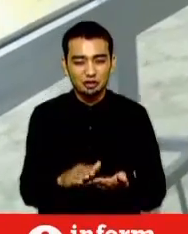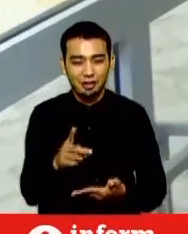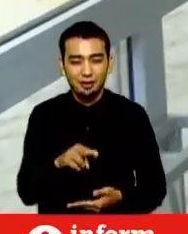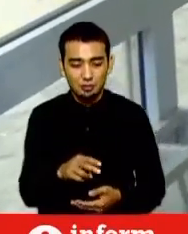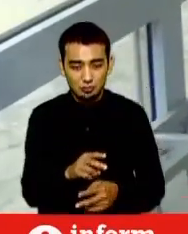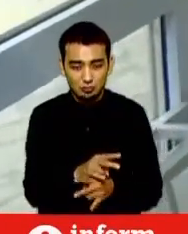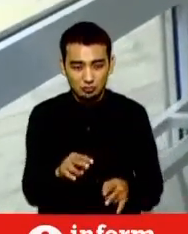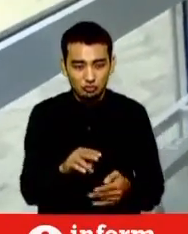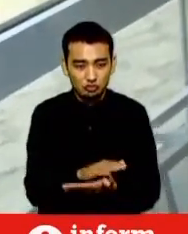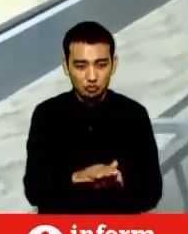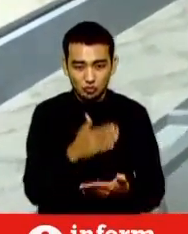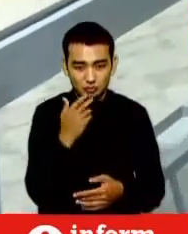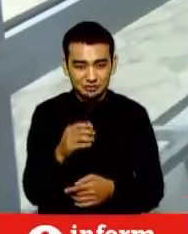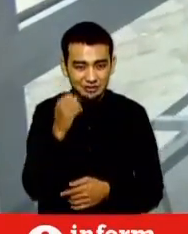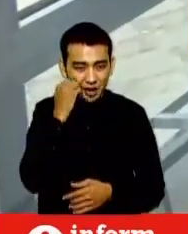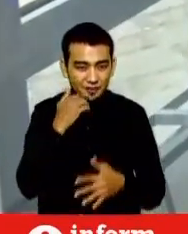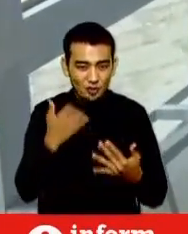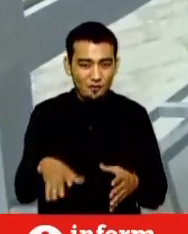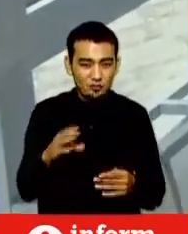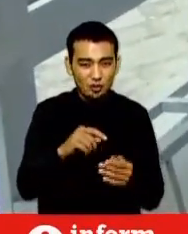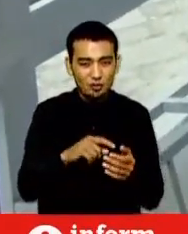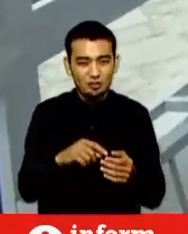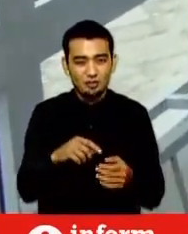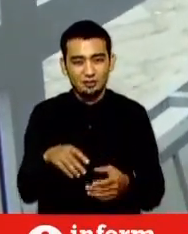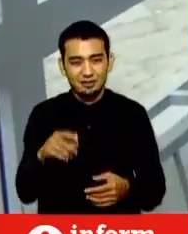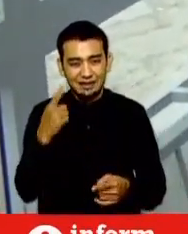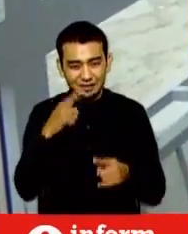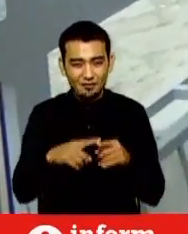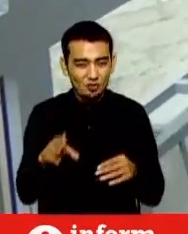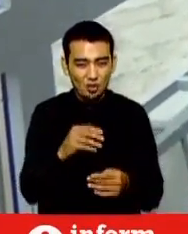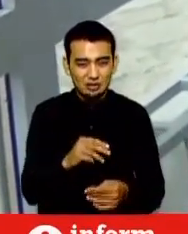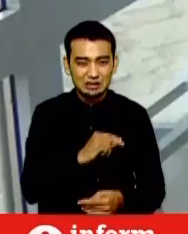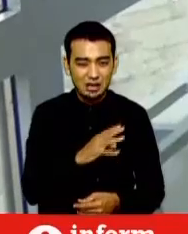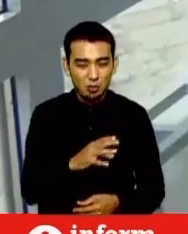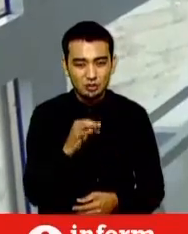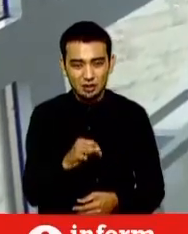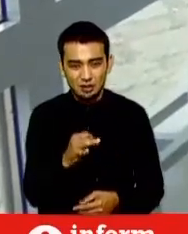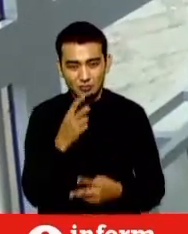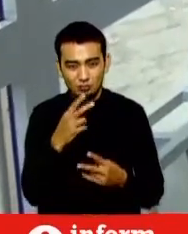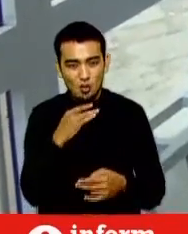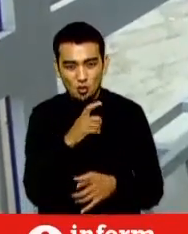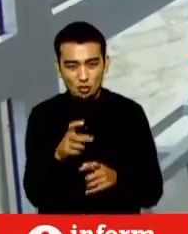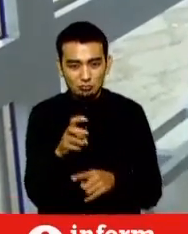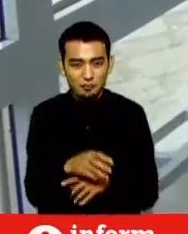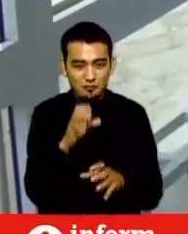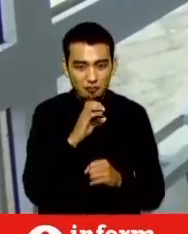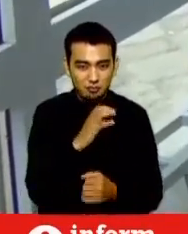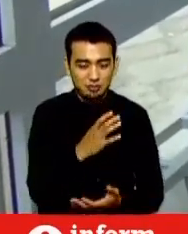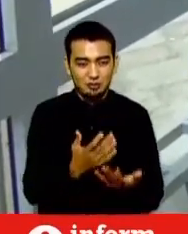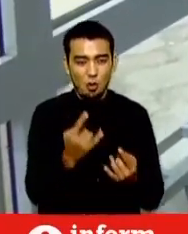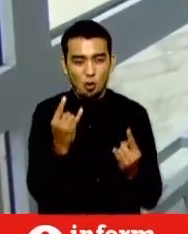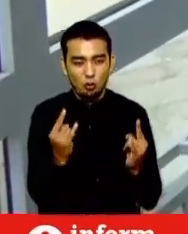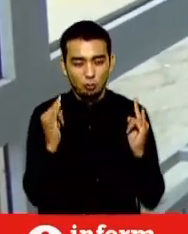Аялдамалардың дені қираған, ішіндегі құрылғылардың істен шыққаны былай тұрсын, қолды болғандары қаншама. Тек сырты әйнекпен